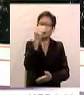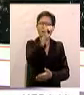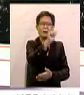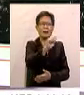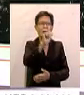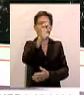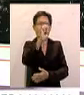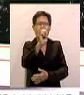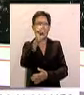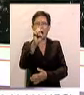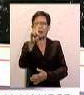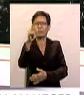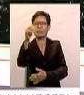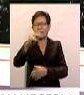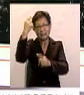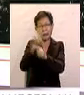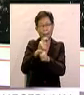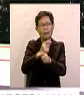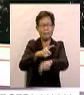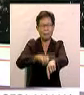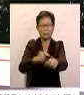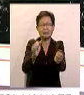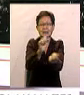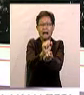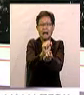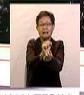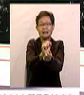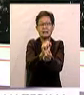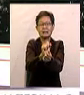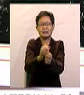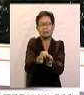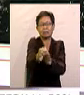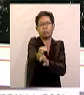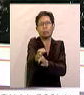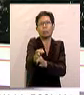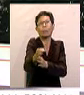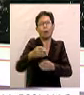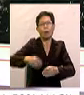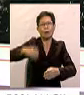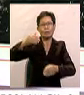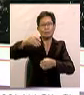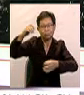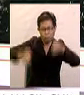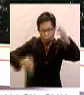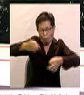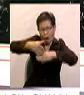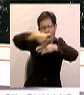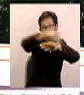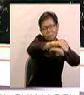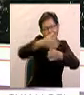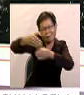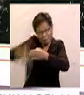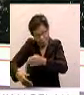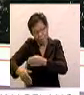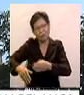Paramjoti Michael Muniandi turut menetapkan tempoh tahanan reman Roger Ng dilanjutkan sehingga prosiding ekstradisinya selesai.